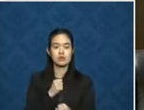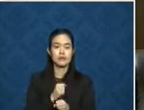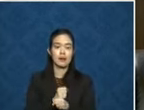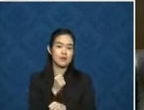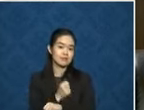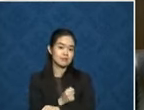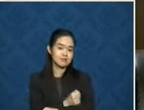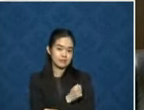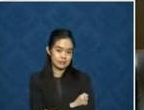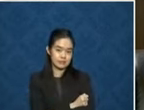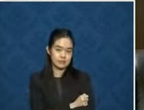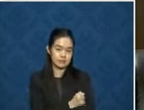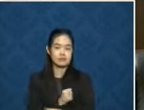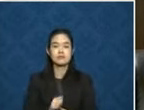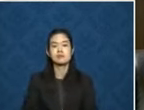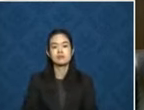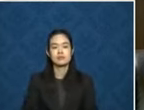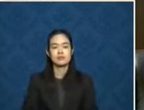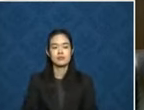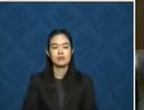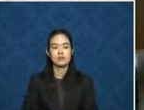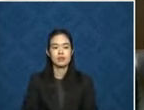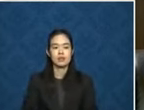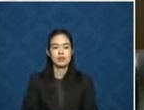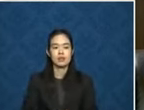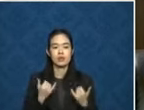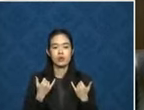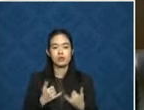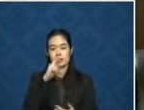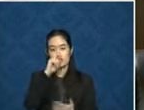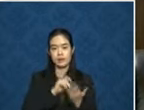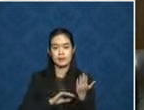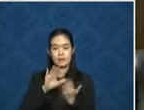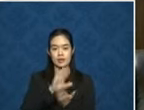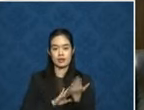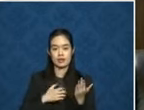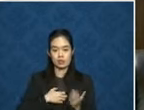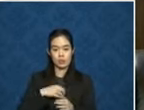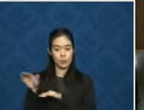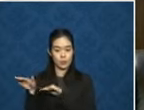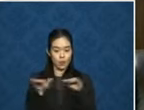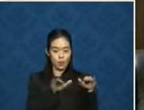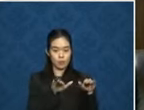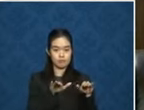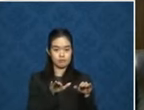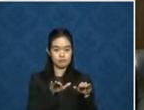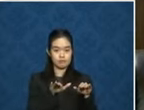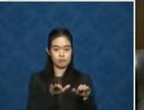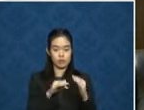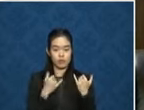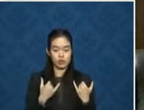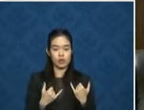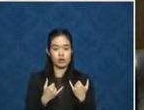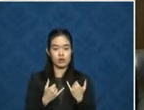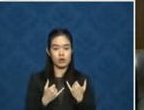ซึ่งไม่อาจหลีกเลี่ยงได้และประเทศไทยจะต้องพร้อมที่จะรับการเปลี่ยนแปล